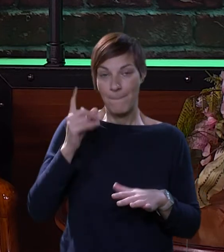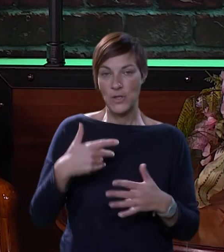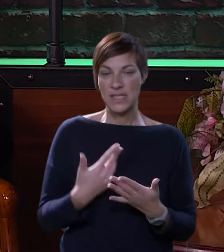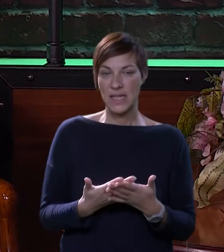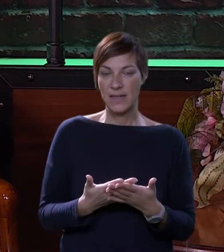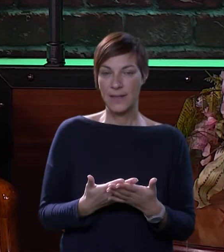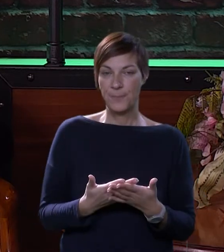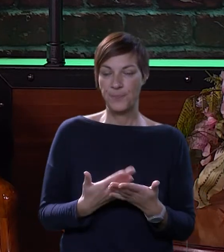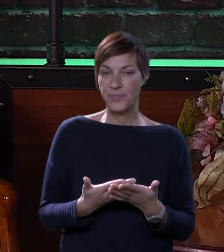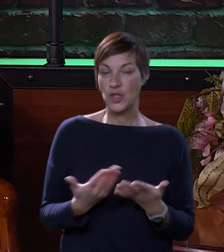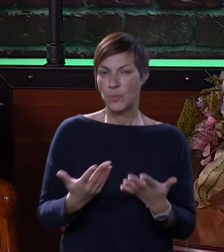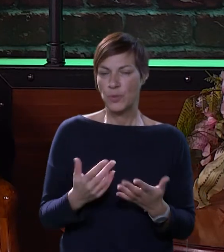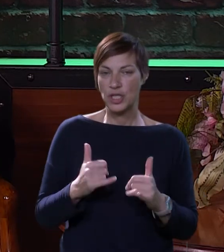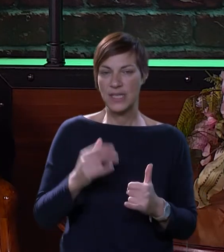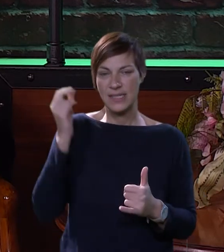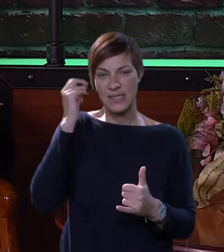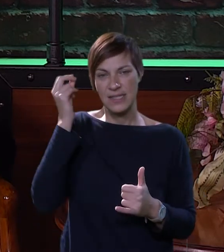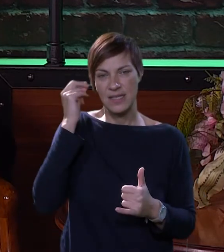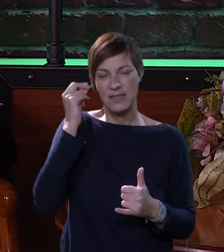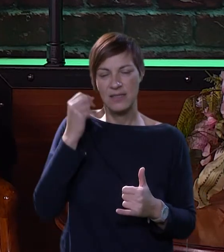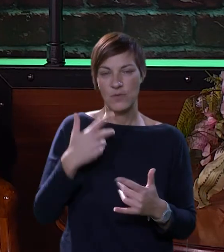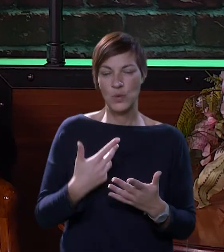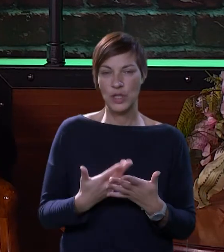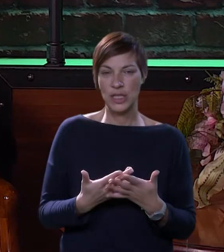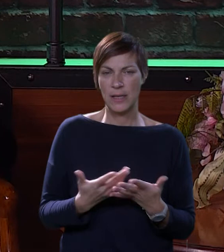nepoznata. Mislim, to možda sad zvuči pre